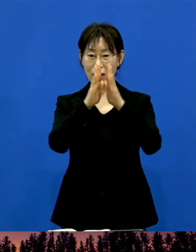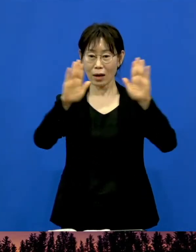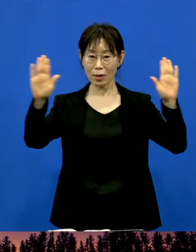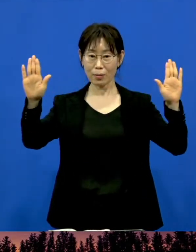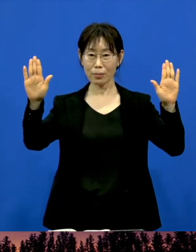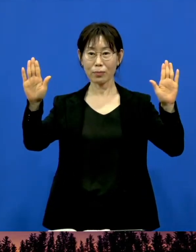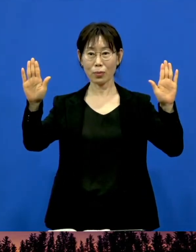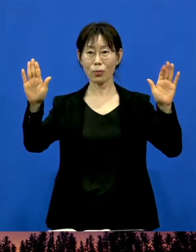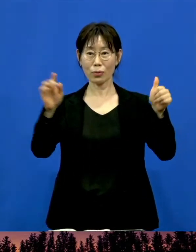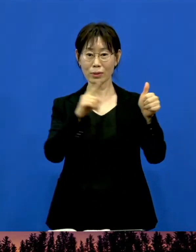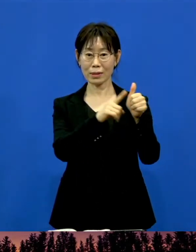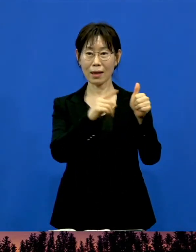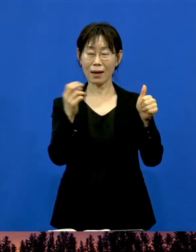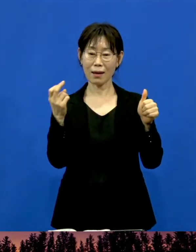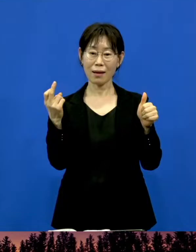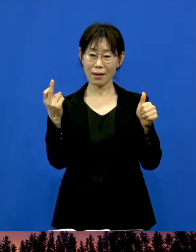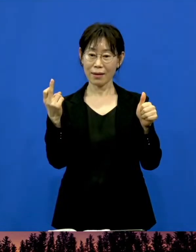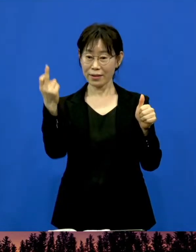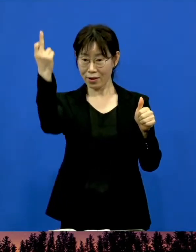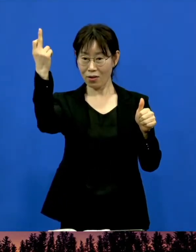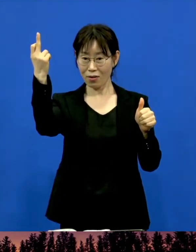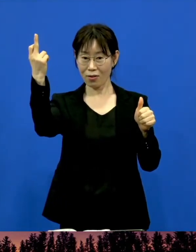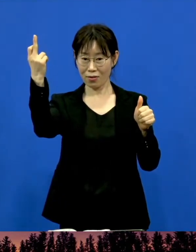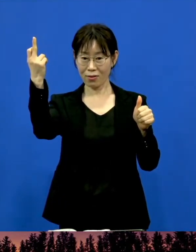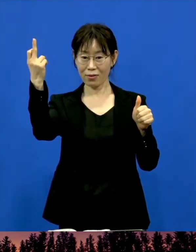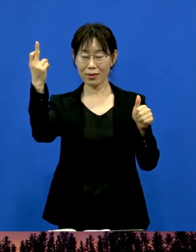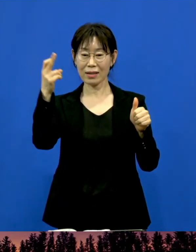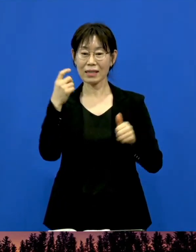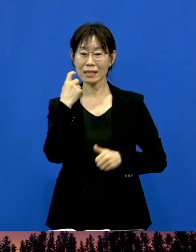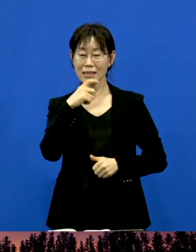아론도 금송아지 그죠? 형상화시킨 거예요.